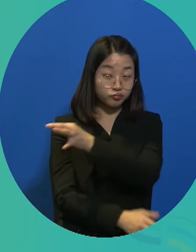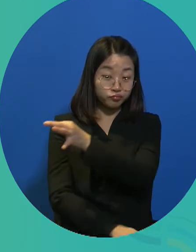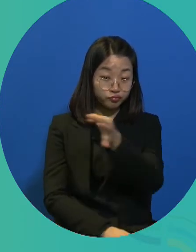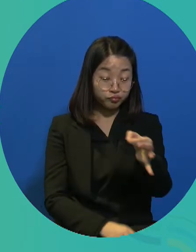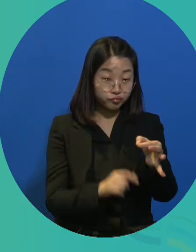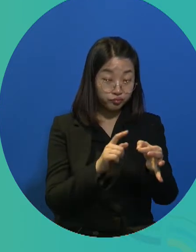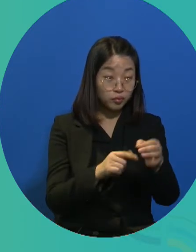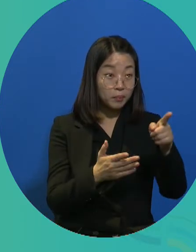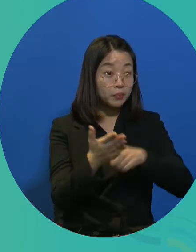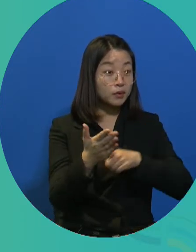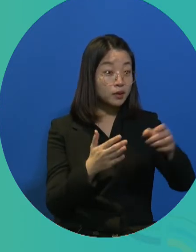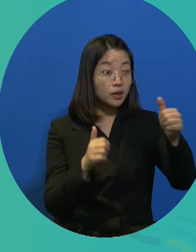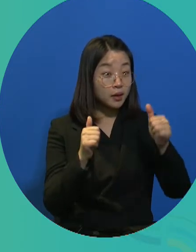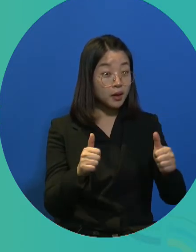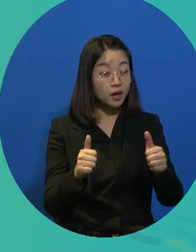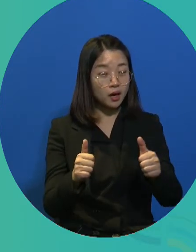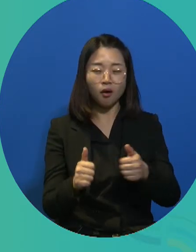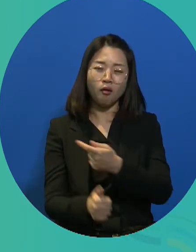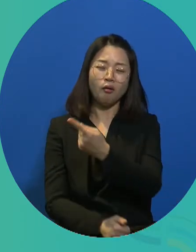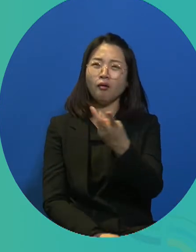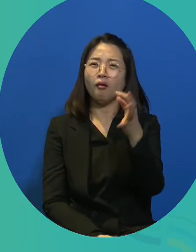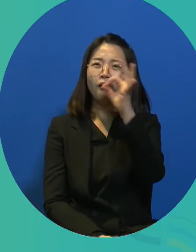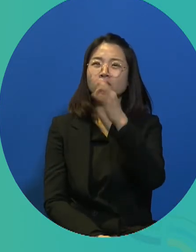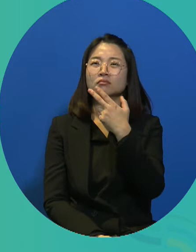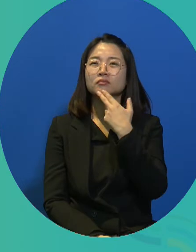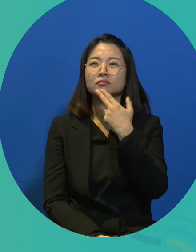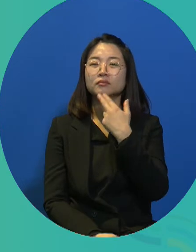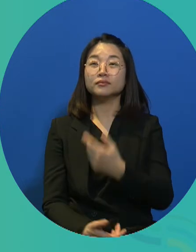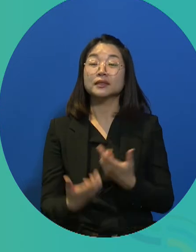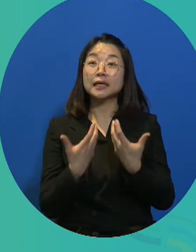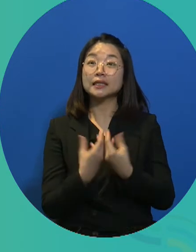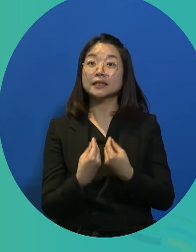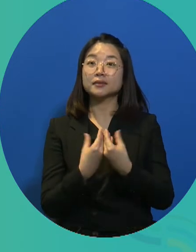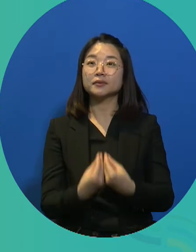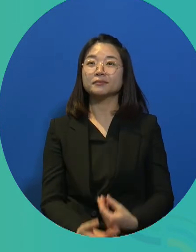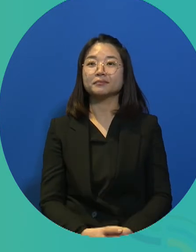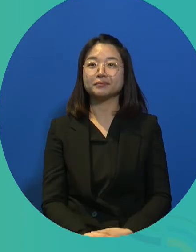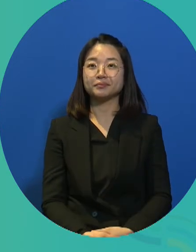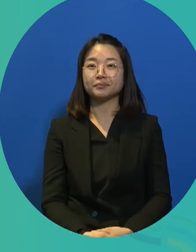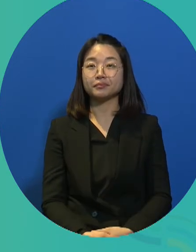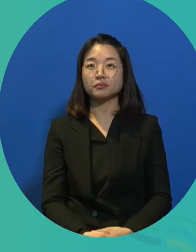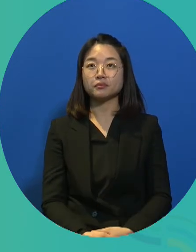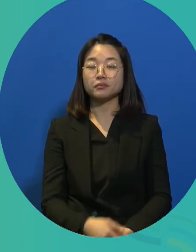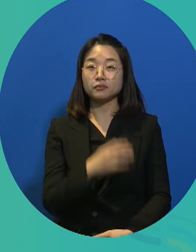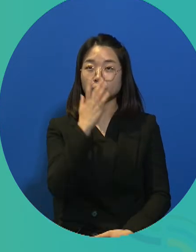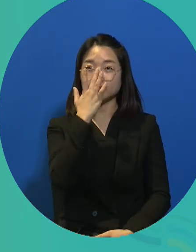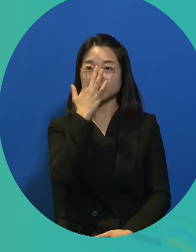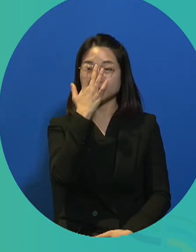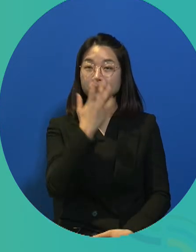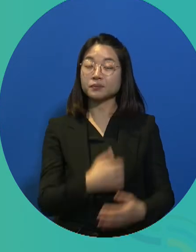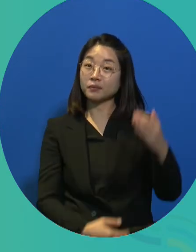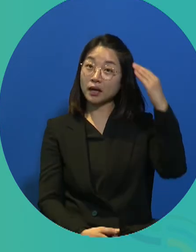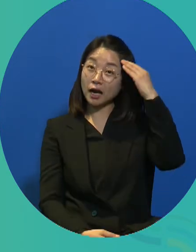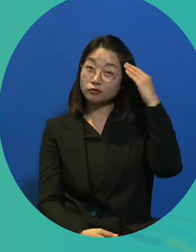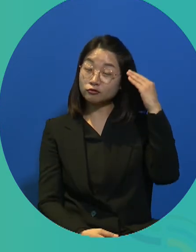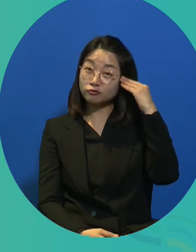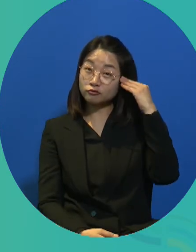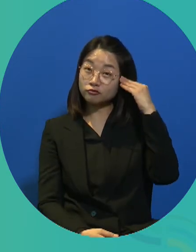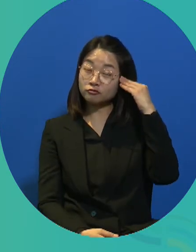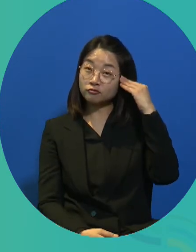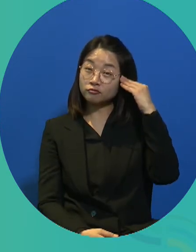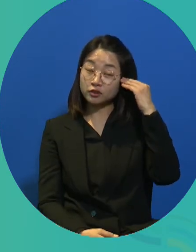판례가 남아있는 것 같지는 않습니다. 예를 들면은 우리나라가 가장